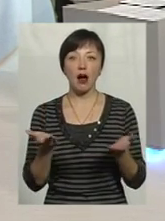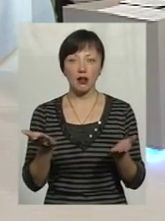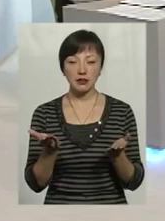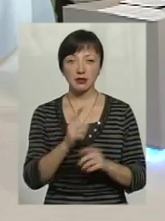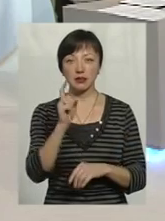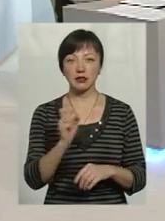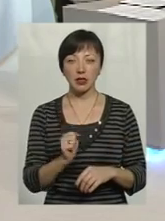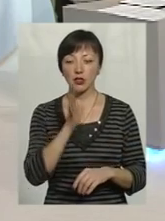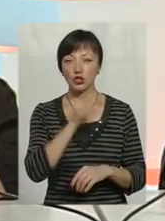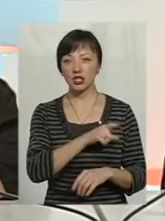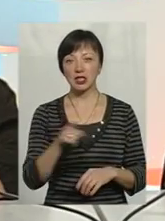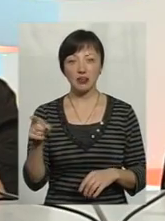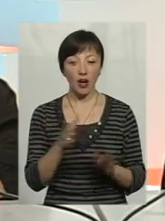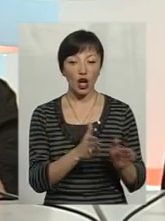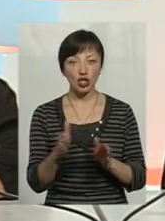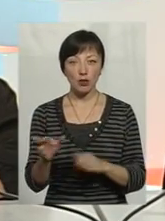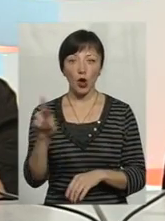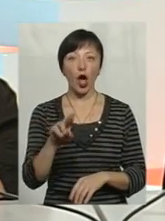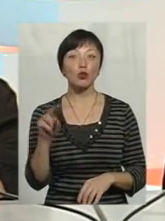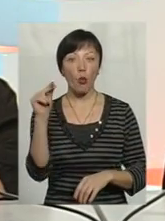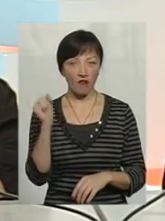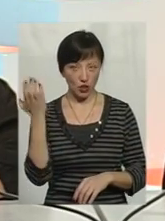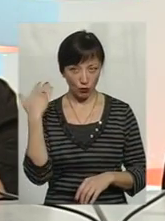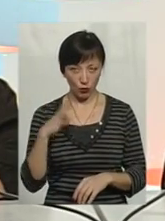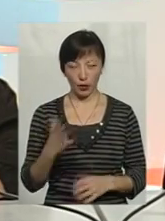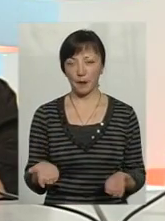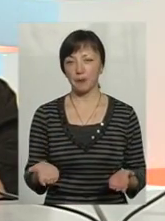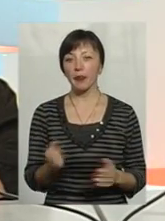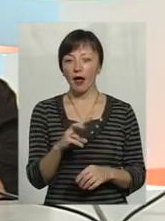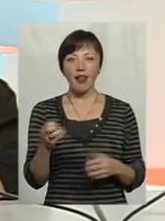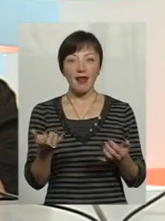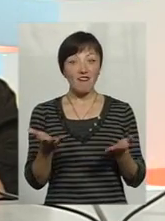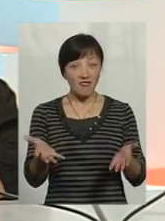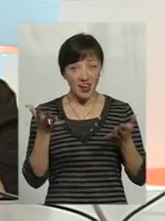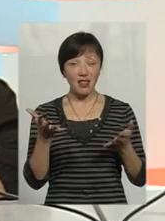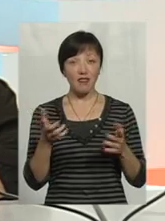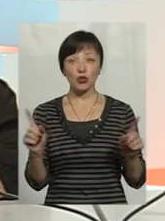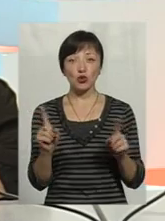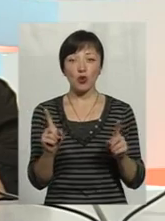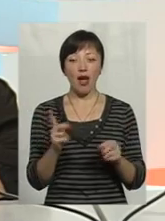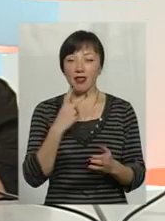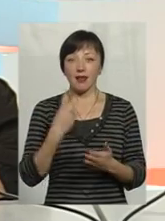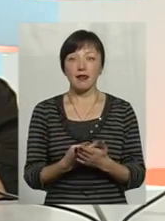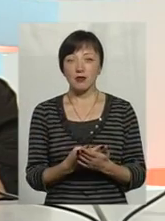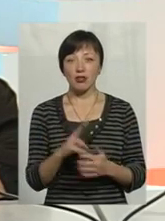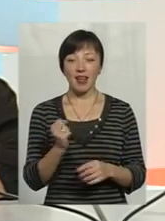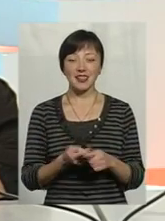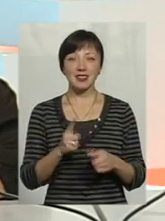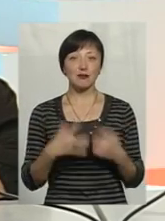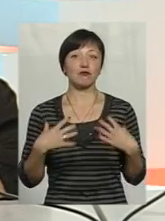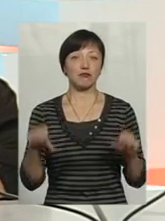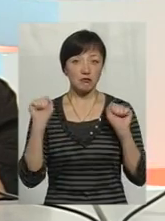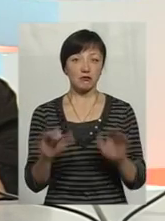за часів режиму Януковича практикувалися. Але якраз виявилося, що не дивлячись на оці